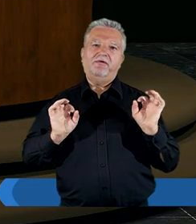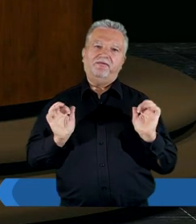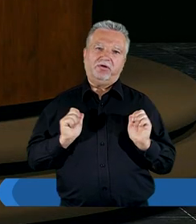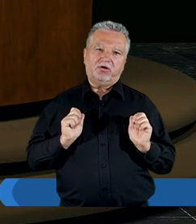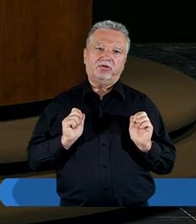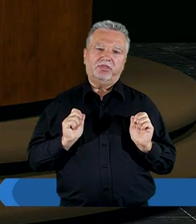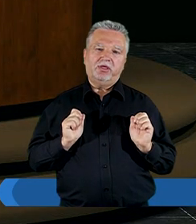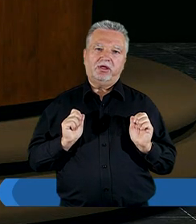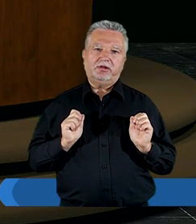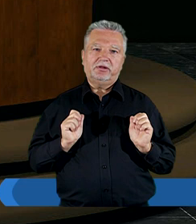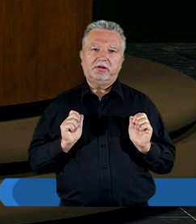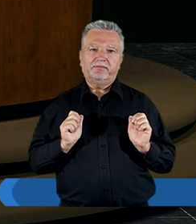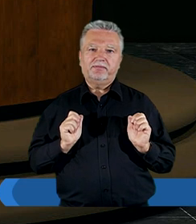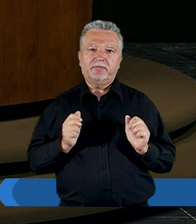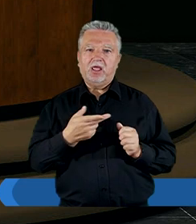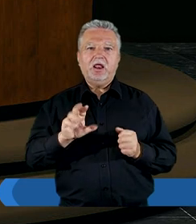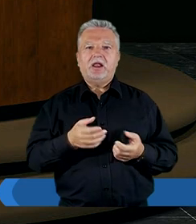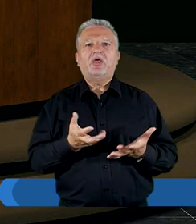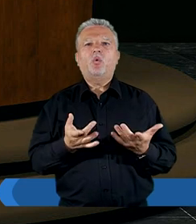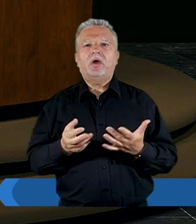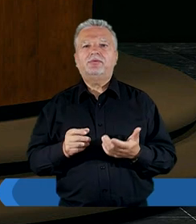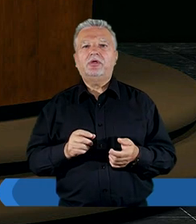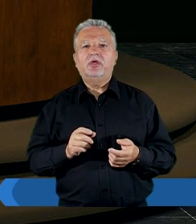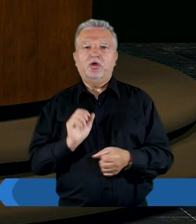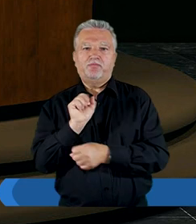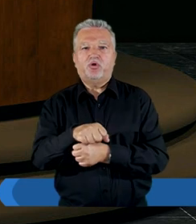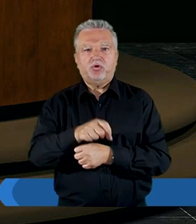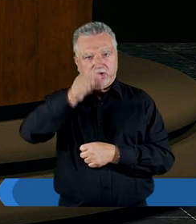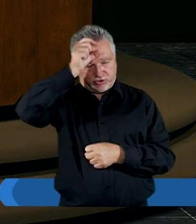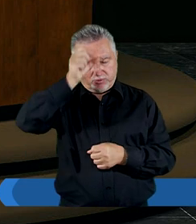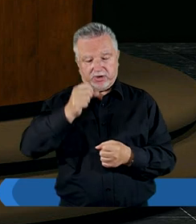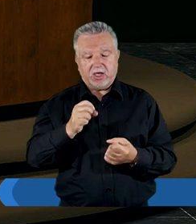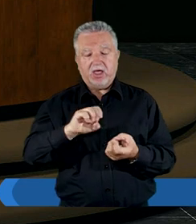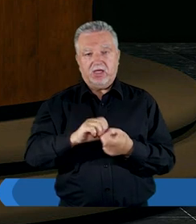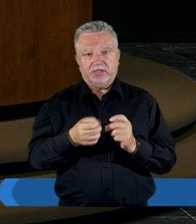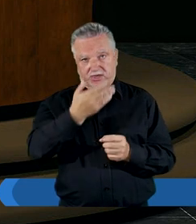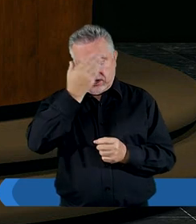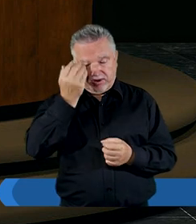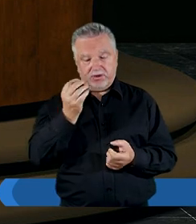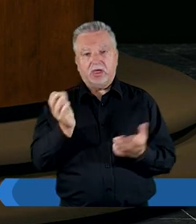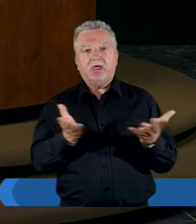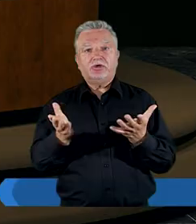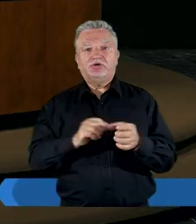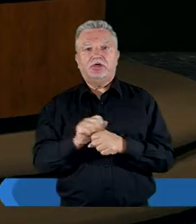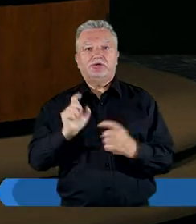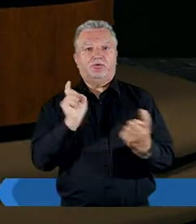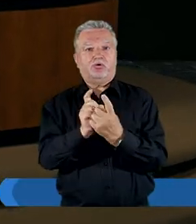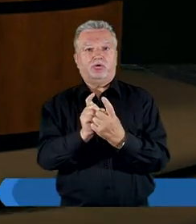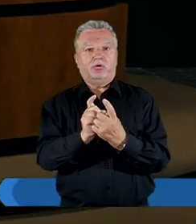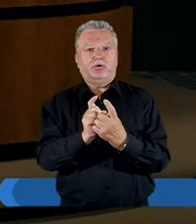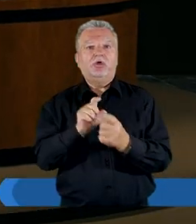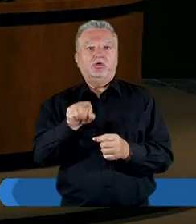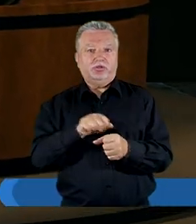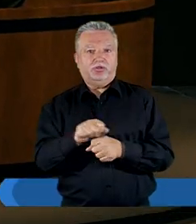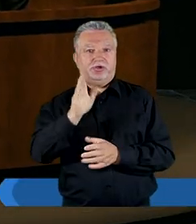pokonać człowieka, który nie zdaje sobie sprawy z tego, gdzie jest wróg, albo że wróg w ogóle istnieje. Jest